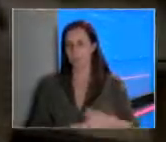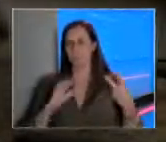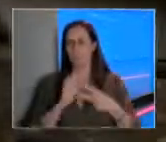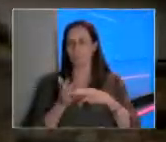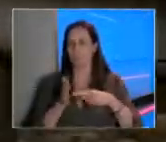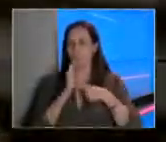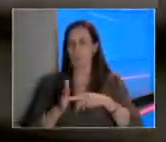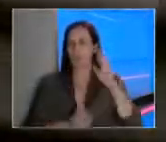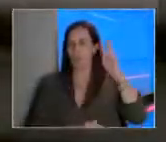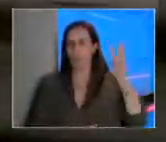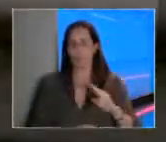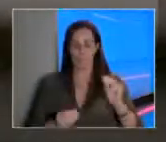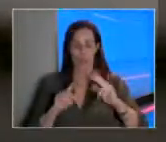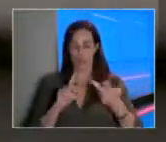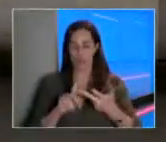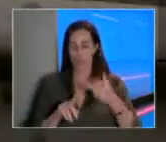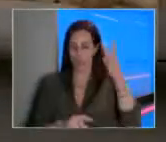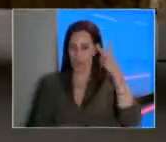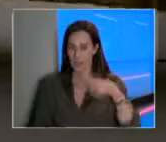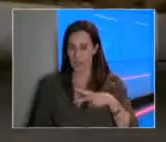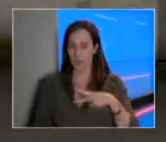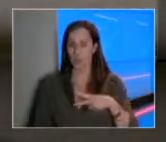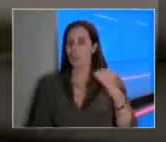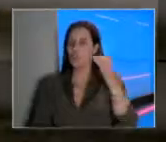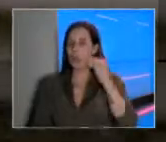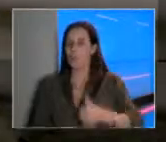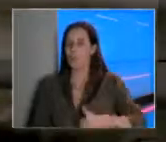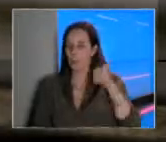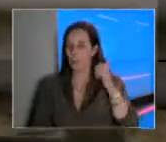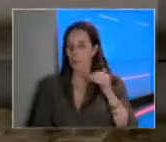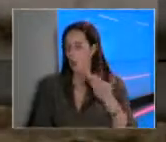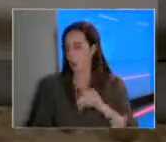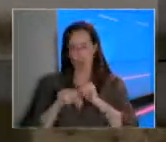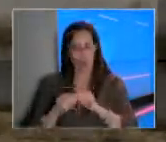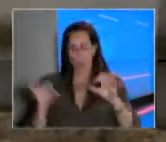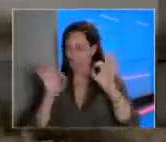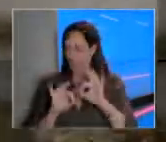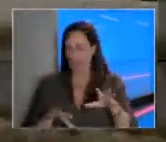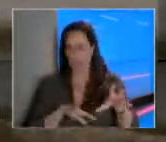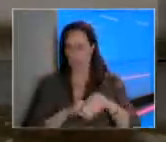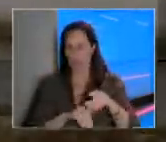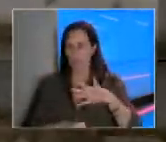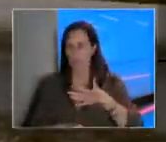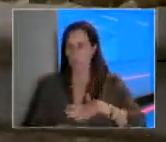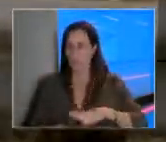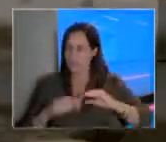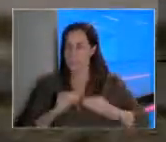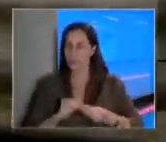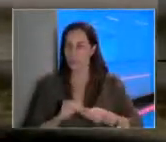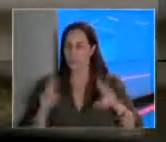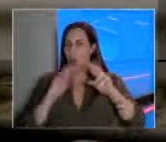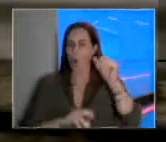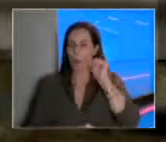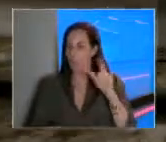כשהתוכנית הוצגה בוושינגטון. הדבר השלישי שהם הבינו, זה שהאמריקאים אולי לא תומכים בכלל בתוכנית, והם לוחצים לצמצם. כי